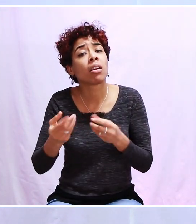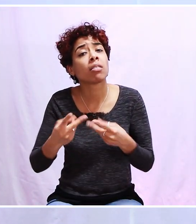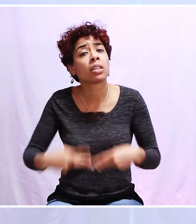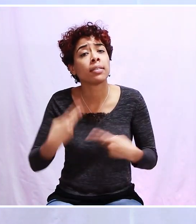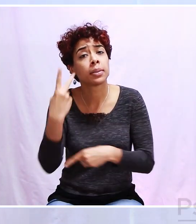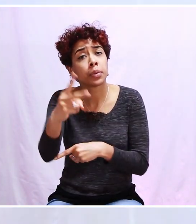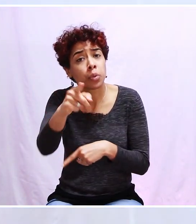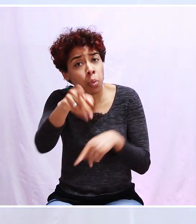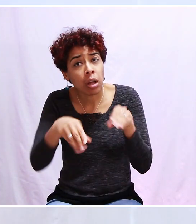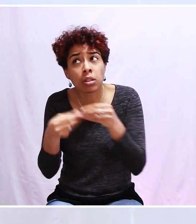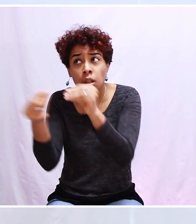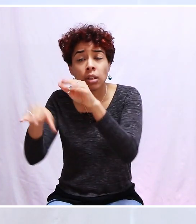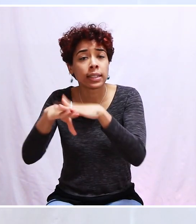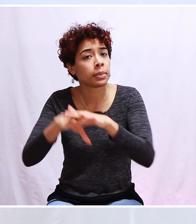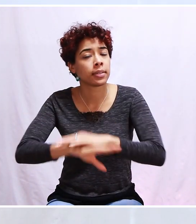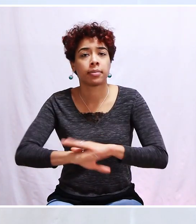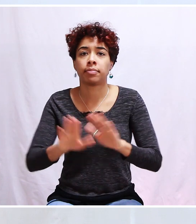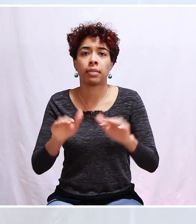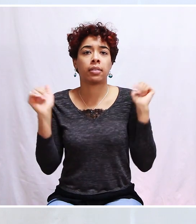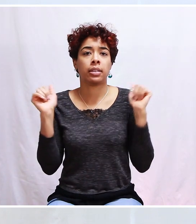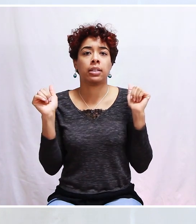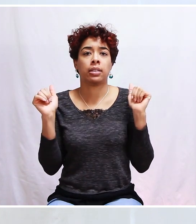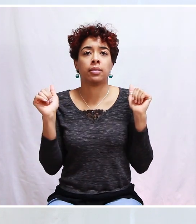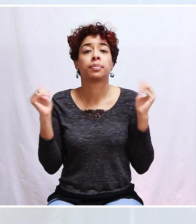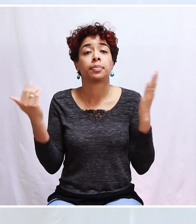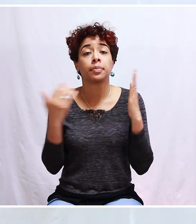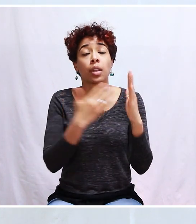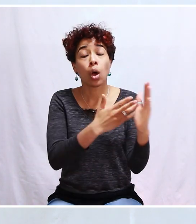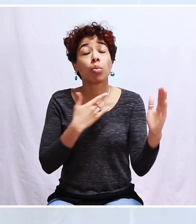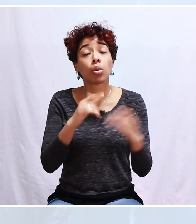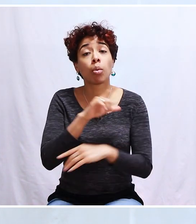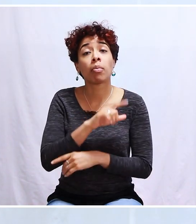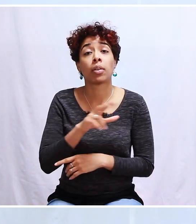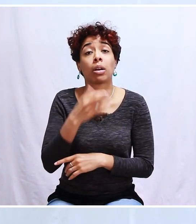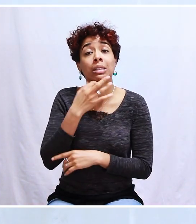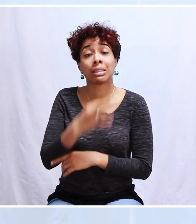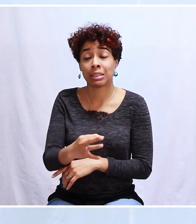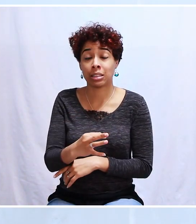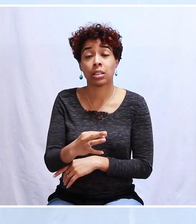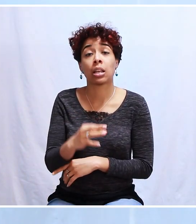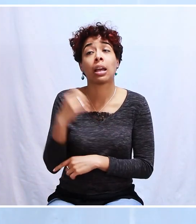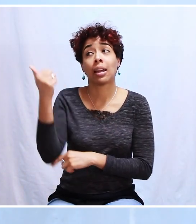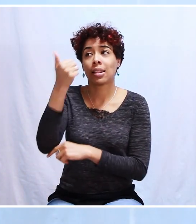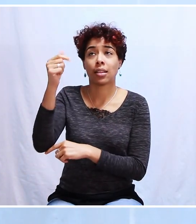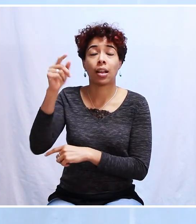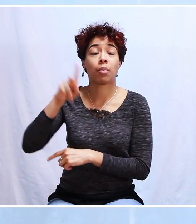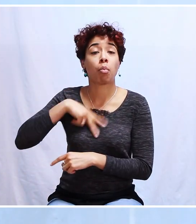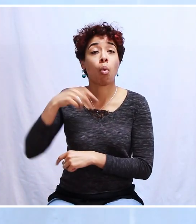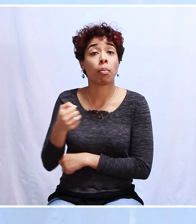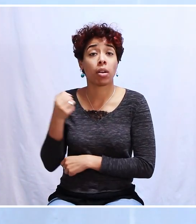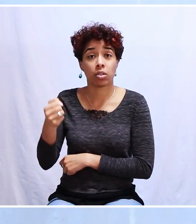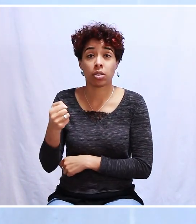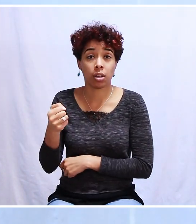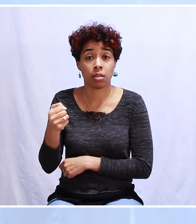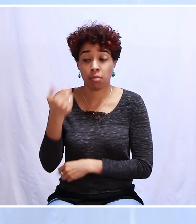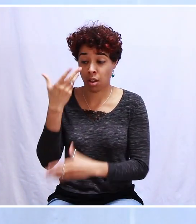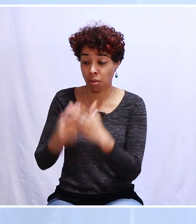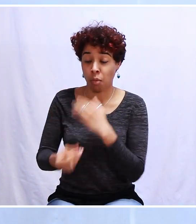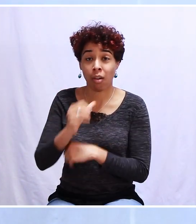23, verset 1, « L'Éternel est mon berger, je ne manquerai de rien. » Et on connaît toute la